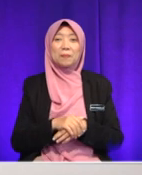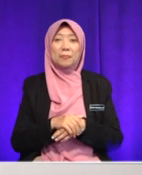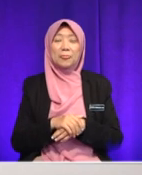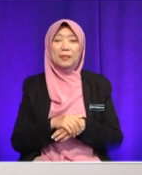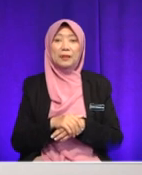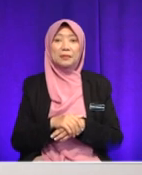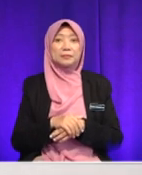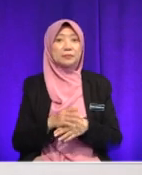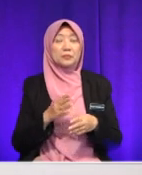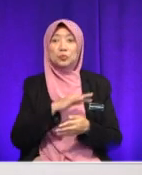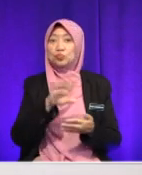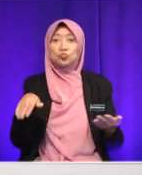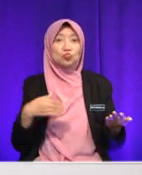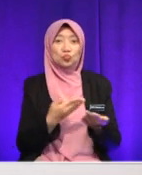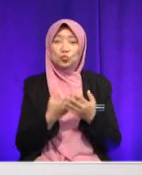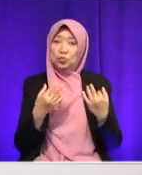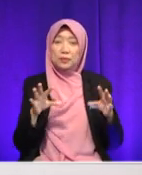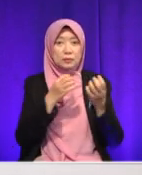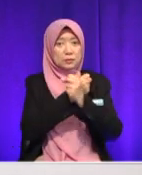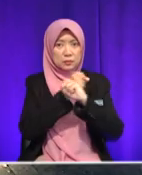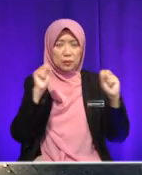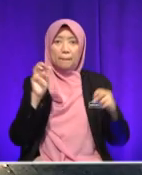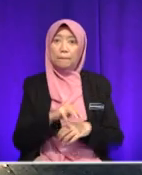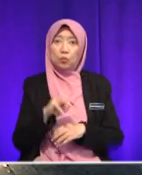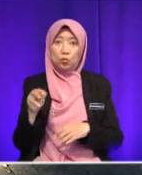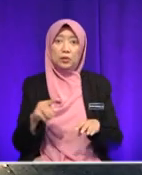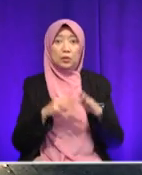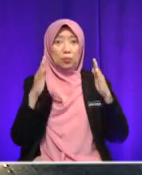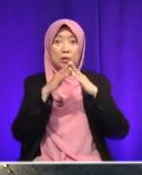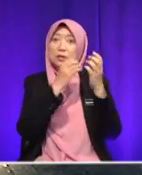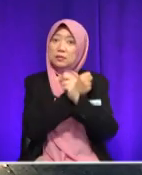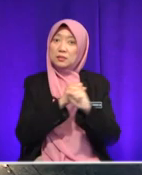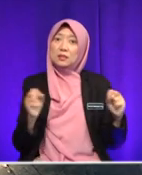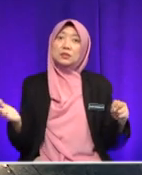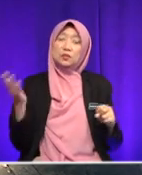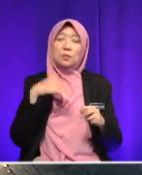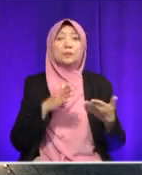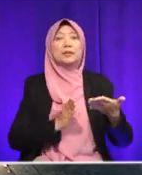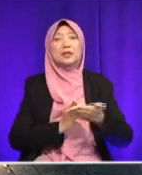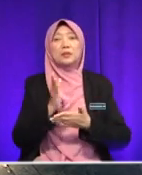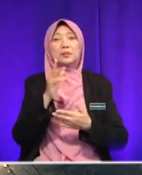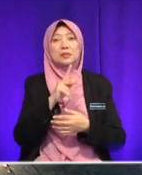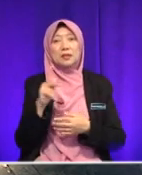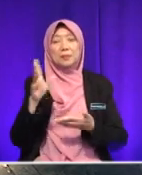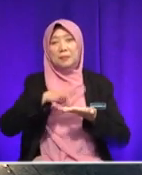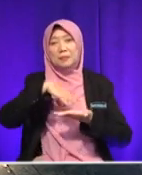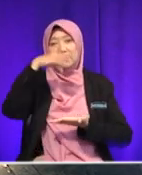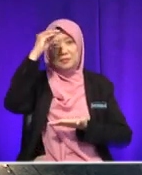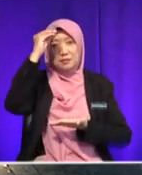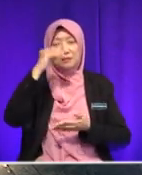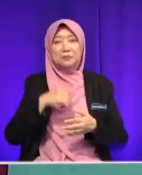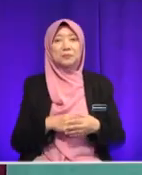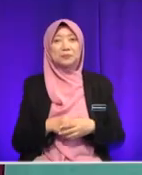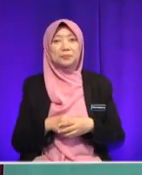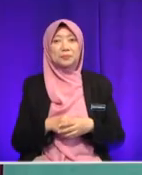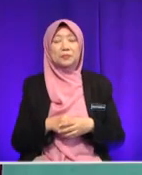semua sudah bersedia. Murid-murid di rumah pun sudah bersedia. Jadi jom kita teruskan sesi kita. Boleh cikgu? Boleh. Silakan cikgu. Okey, baik. Bagi